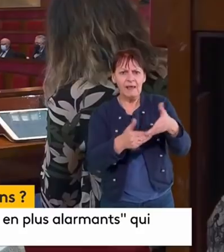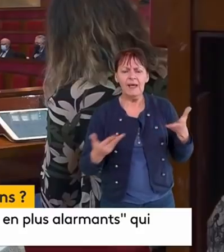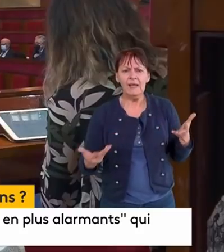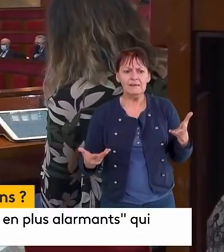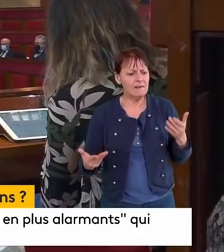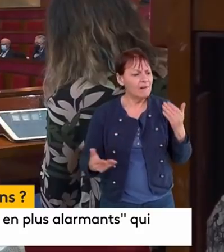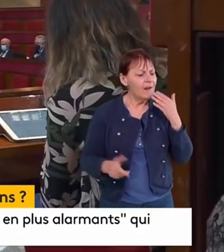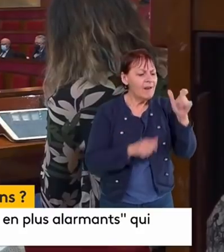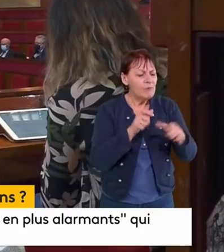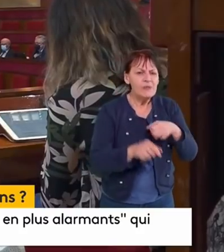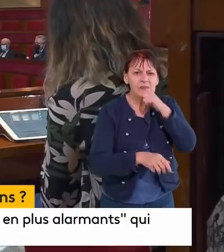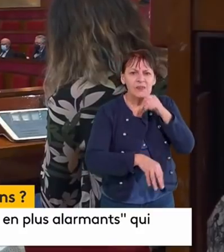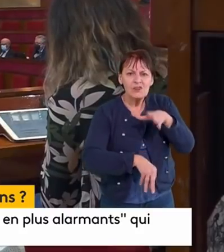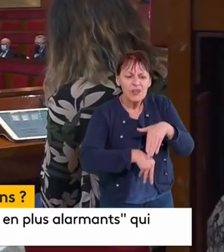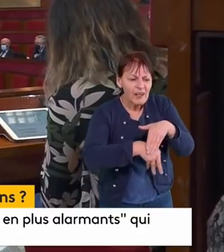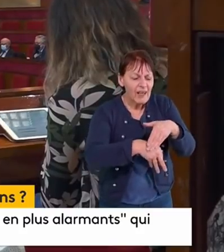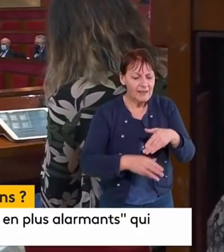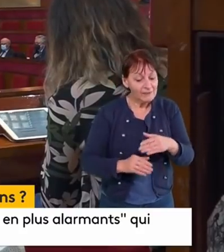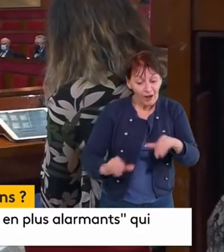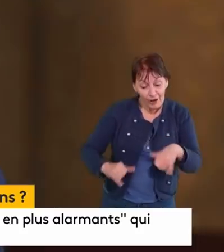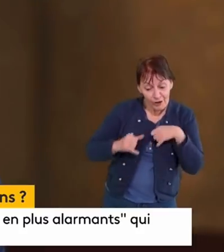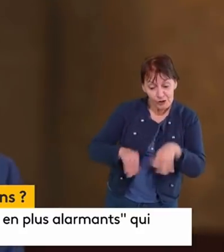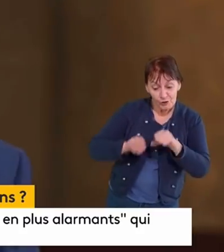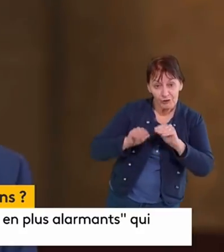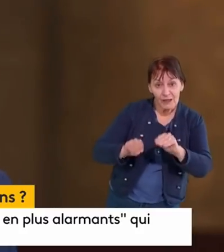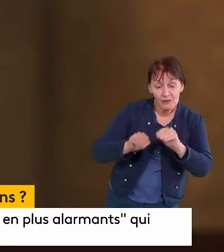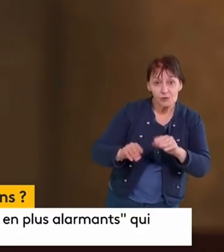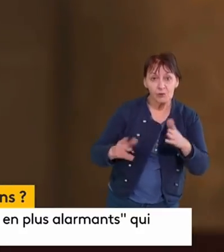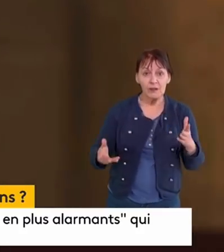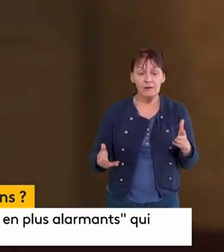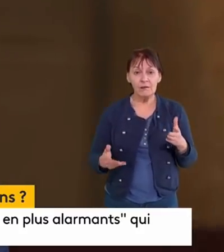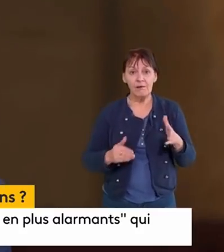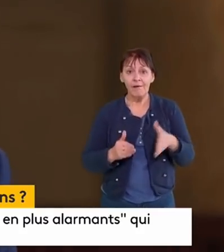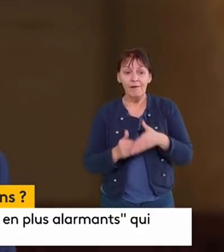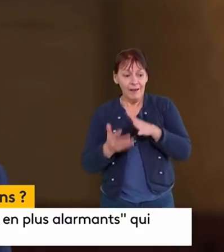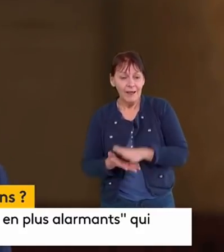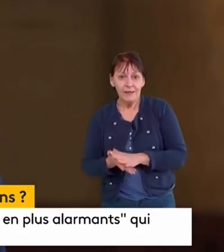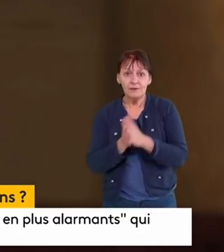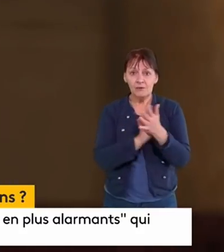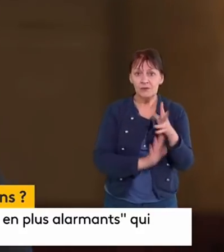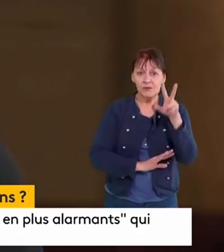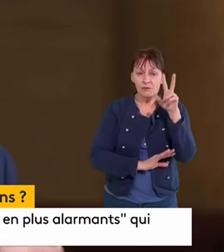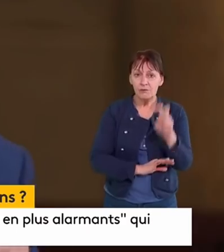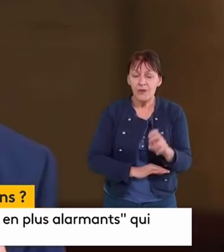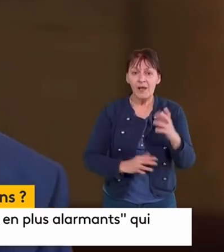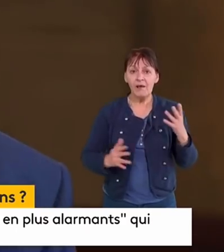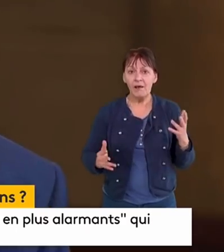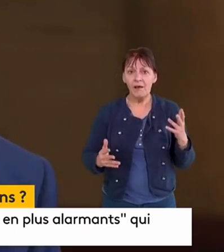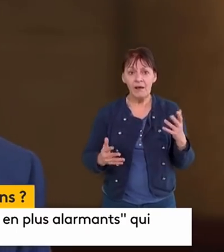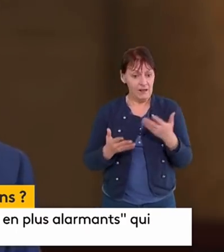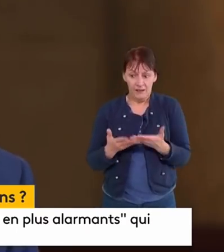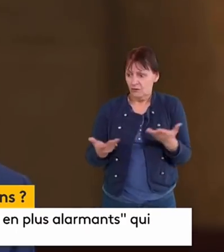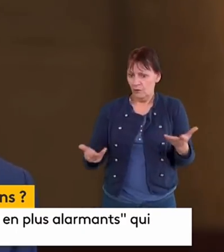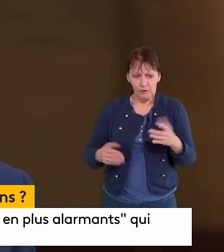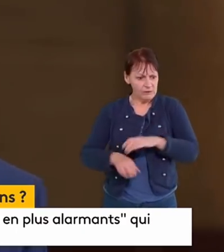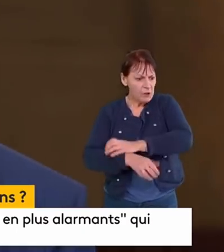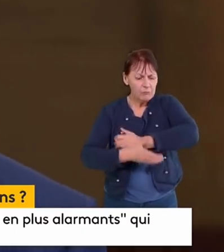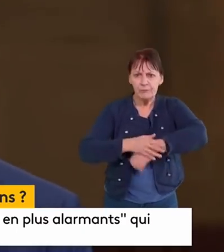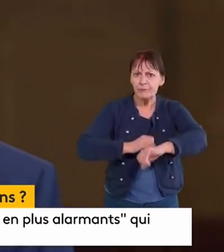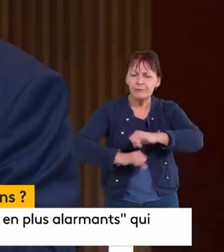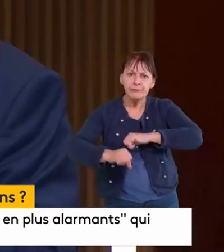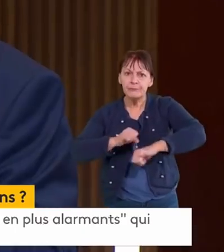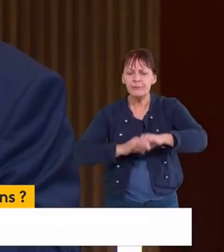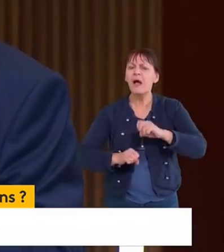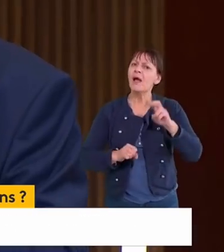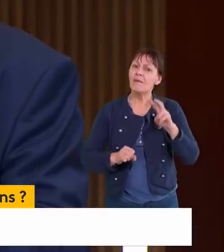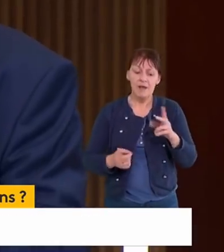plus âgés, d'instruire les plus jeunes, d'aider à la transition écologique, de faire, d'être utile. Ils sont exigeants sur le